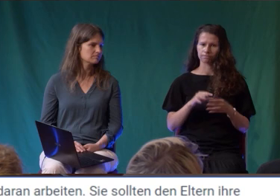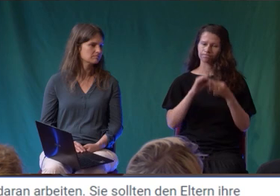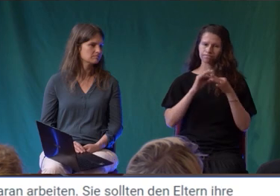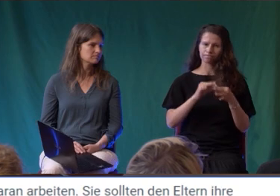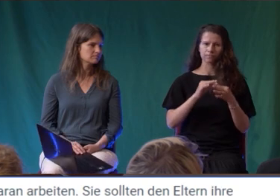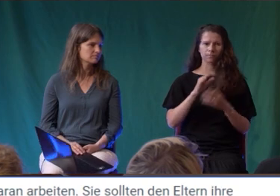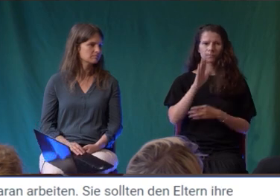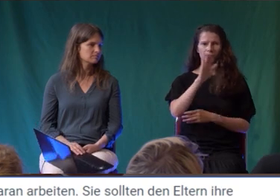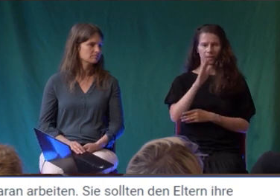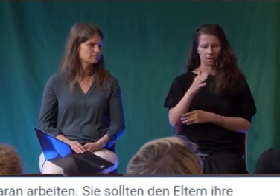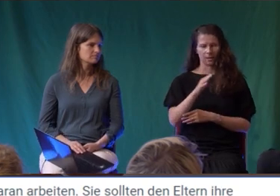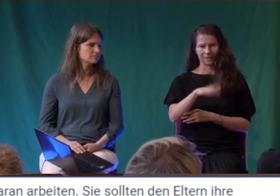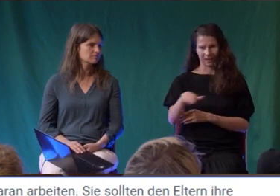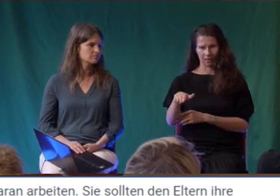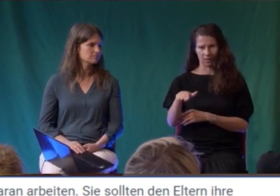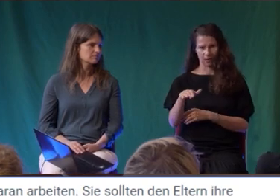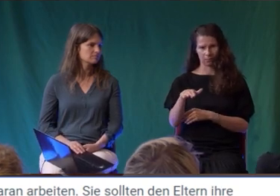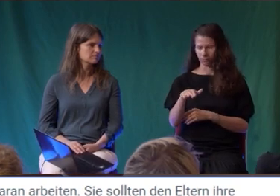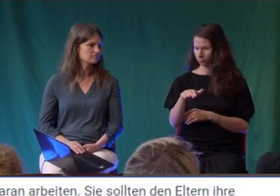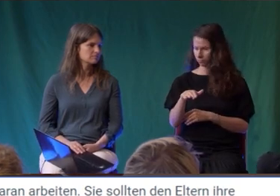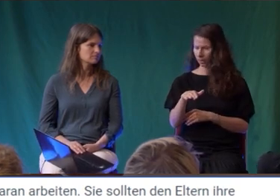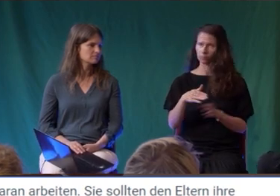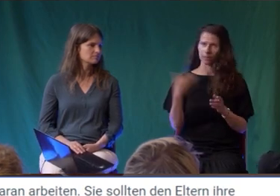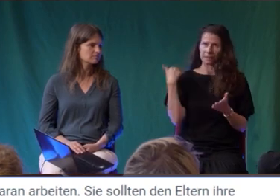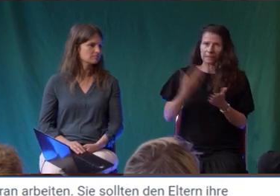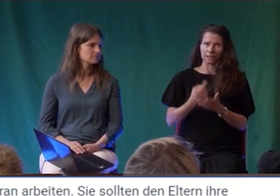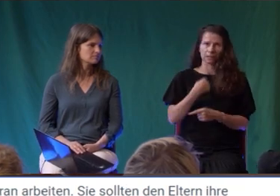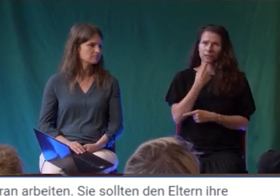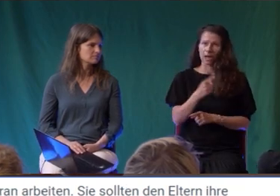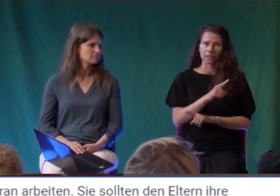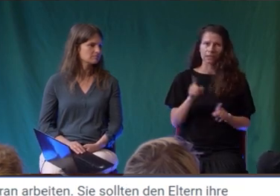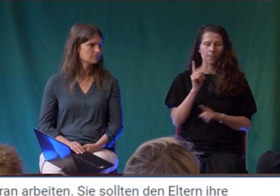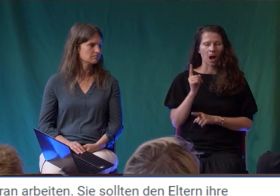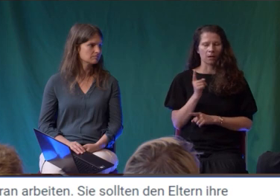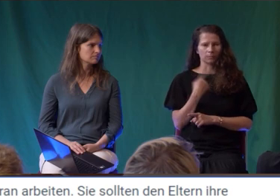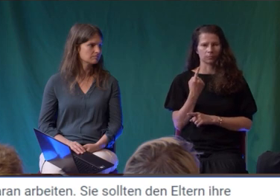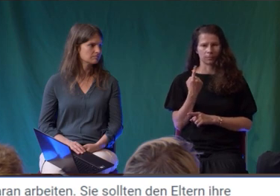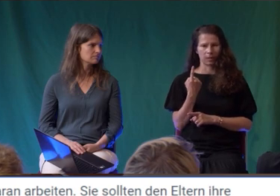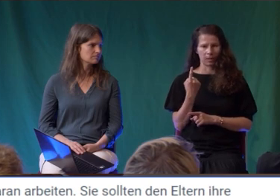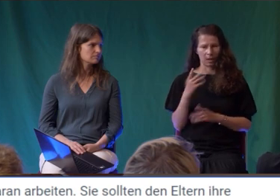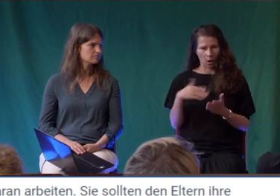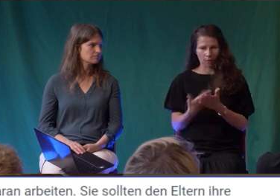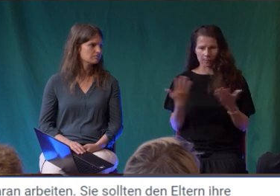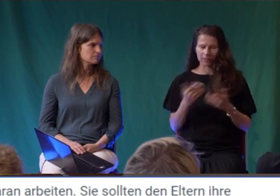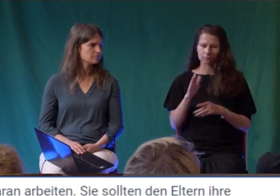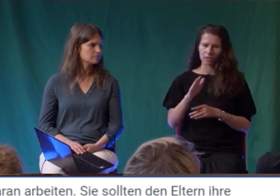nichts darüber gesagt aber es war auch ein Teil unserer Arbeit dass wir natürlich auch versucht haben rauszufinden wie geht es den Kindern in den Familien gibt es dort Schwierigkeiten